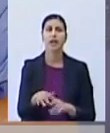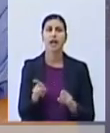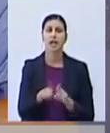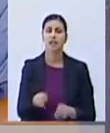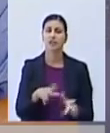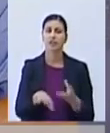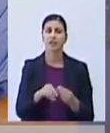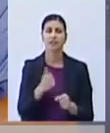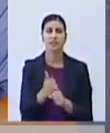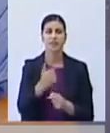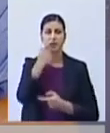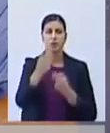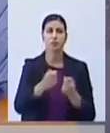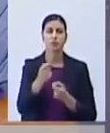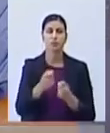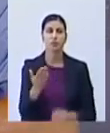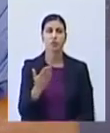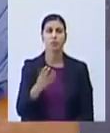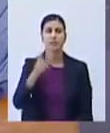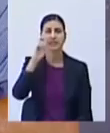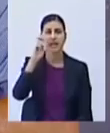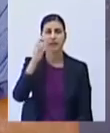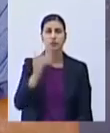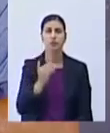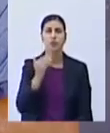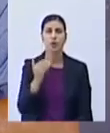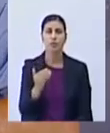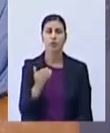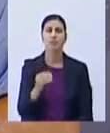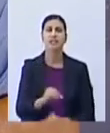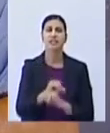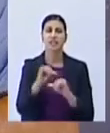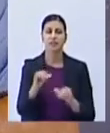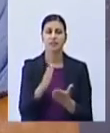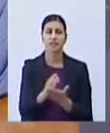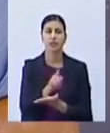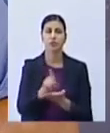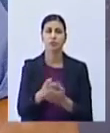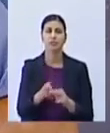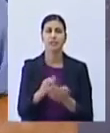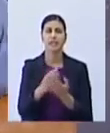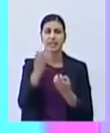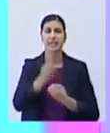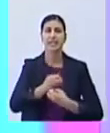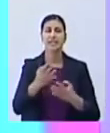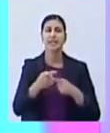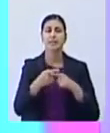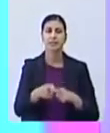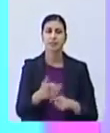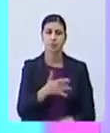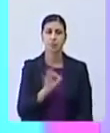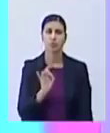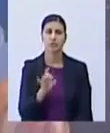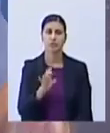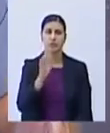აგრეთვე ყველაზე მთავარი ფუნდამენტალური პოსტულატი, რომელიც სახელმწიფოებრიობის განვითარებისთვის არის აუცილებელი, ეს არის განათლების სისტემა. გული გიკდება, ხო,